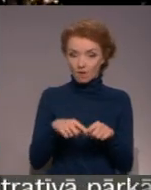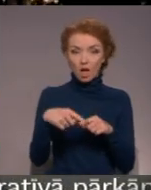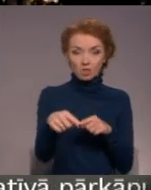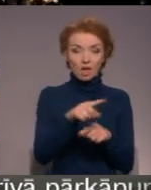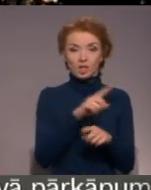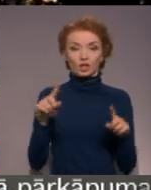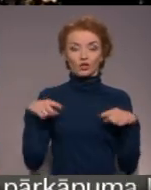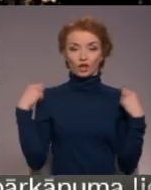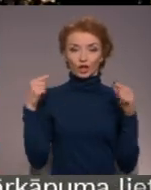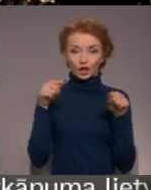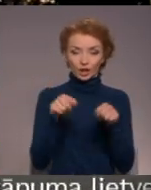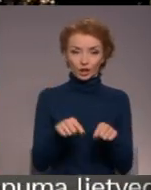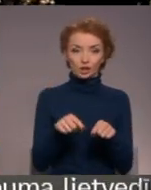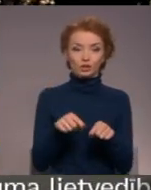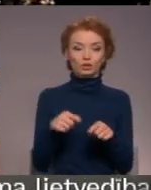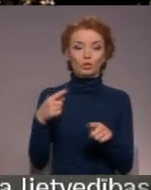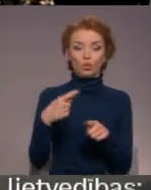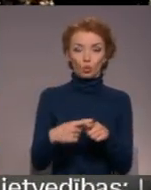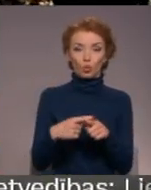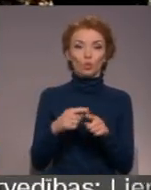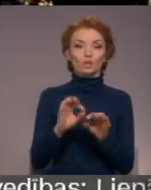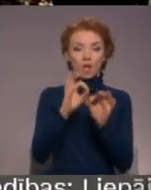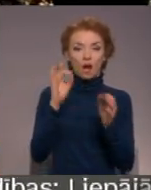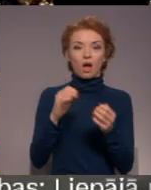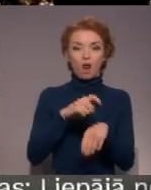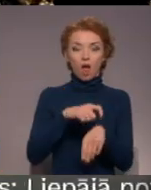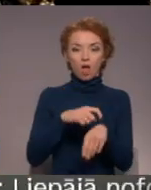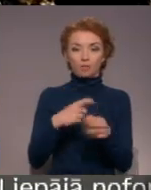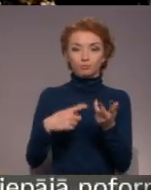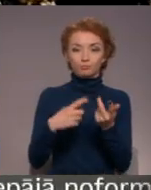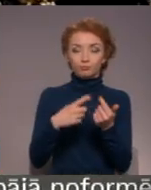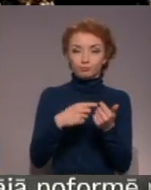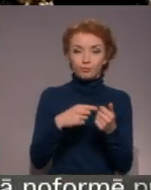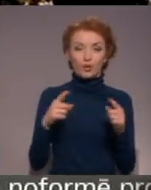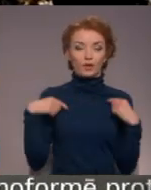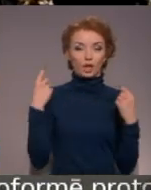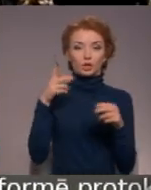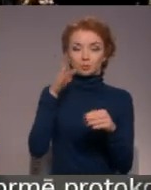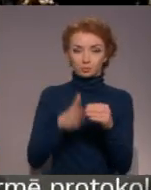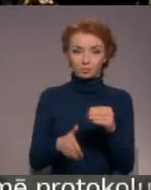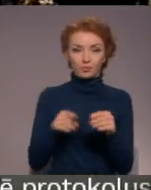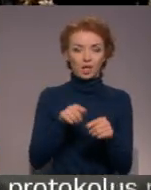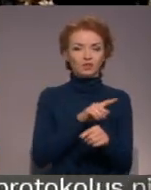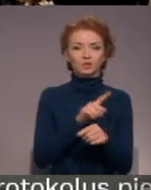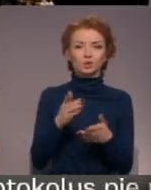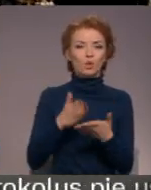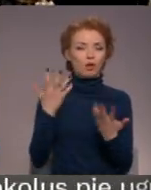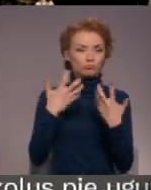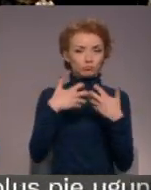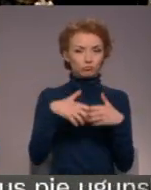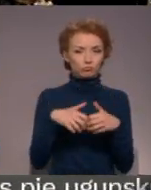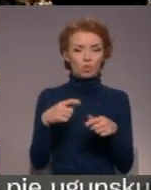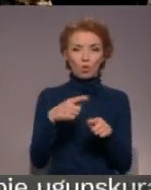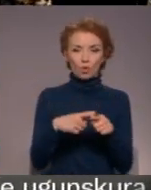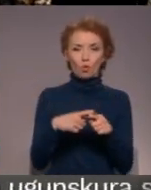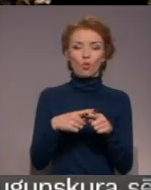un startējot aplikāciju uzsāk laika skaitīšanu un finišs vējot viņu beidz. Tas viss notiek automātiski un